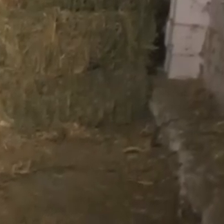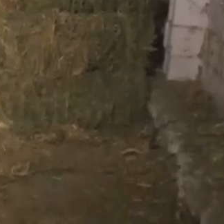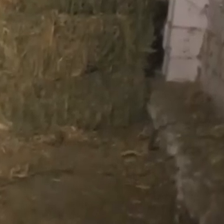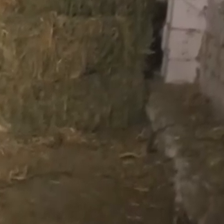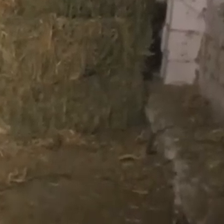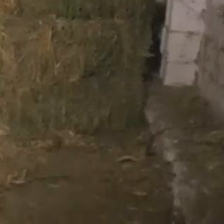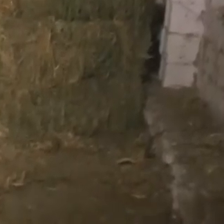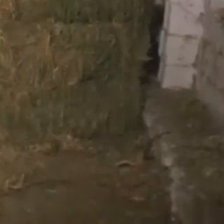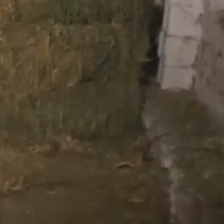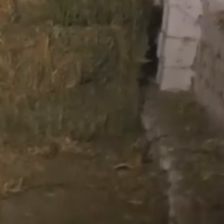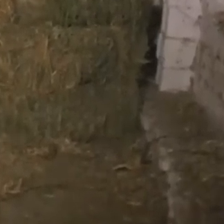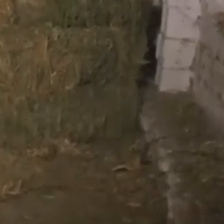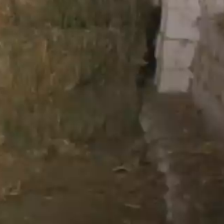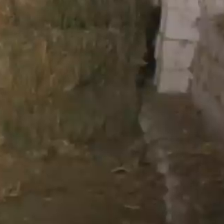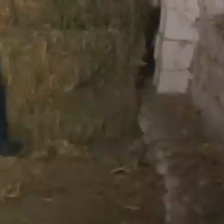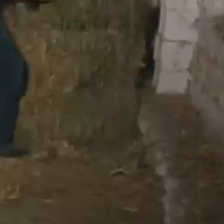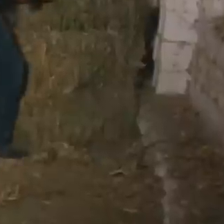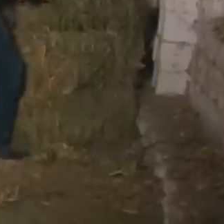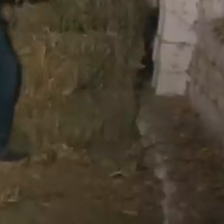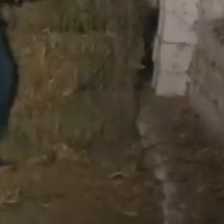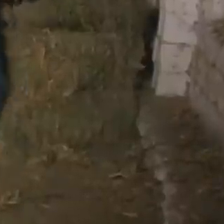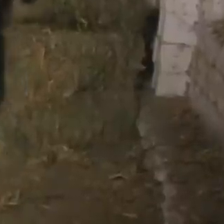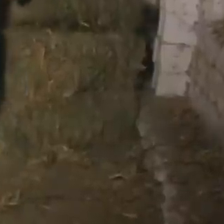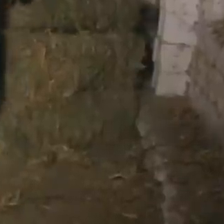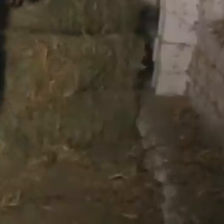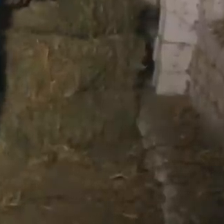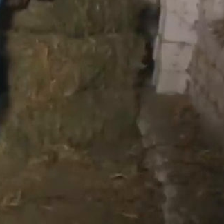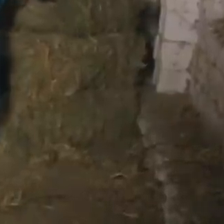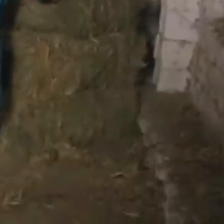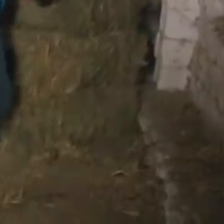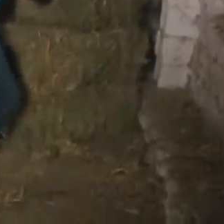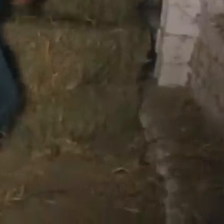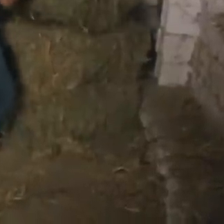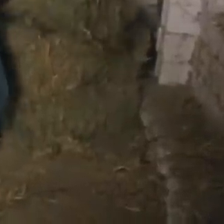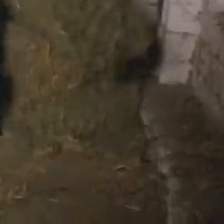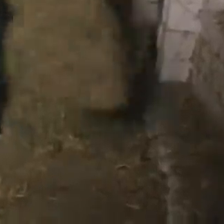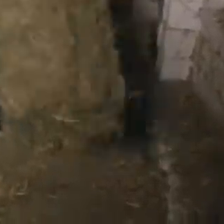Depoya girdiler. Üzeri samanlarla kapanmış arabanın etrafını açıyorlar.